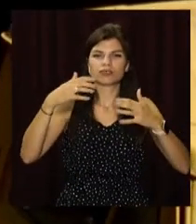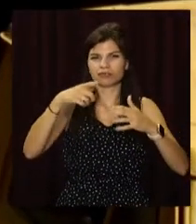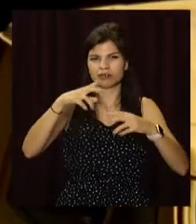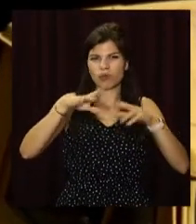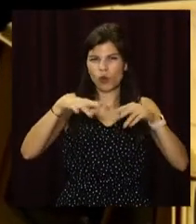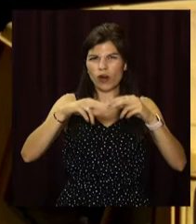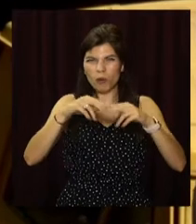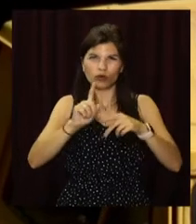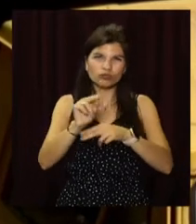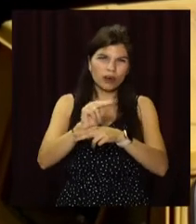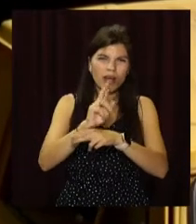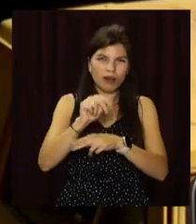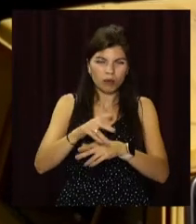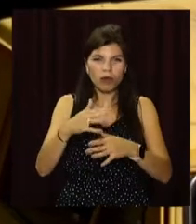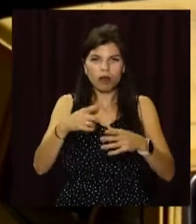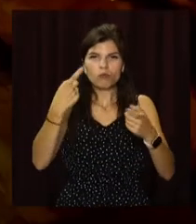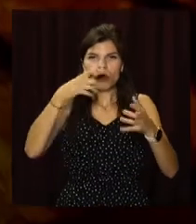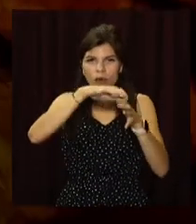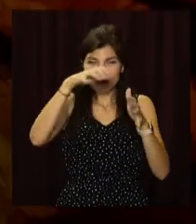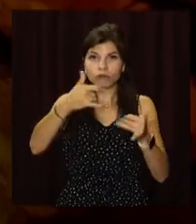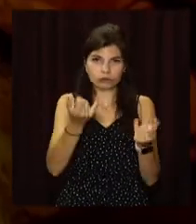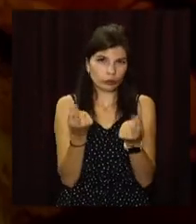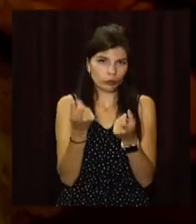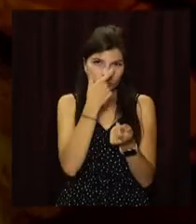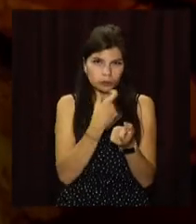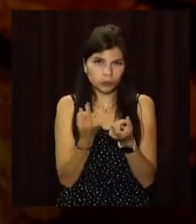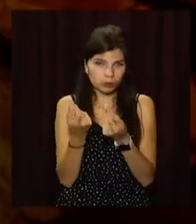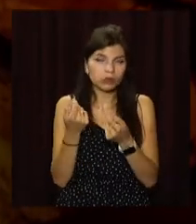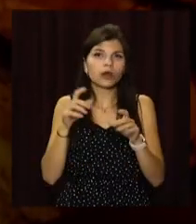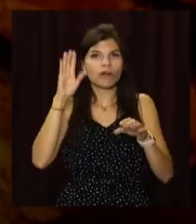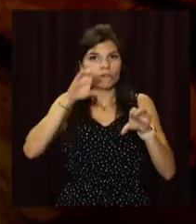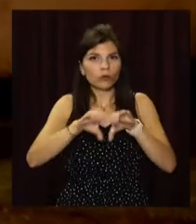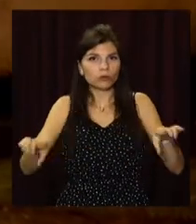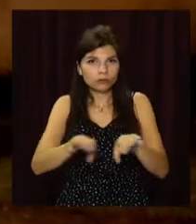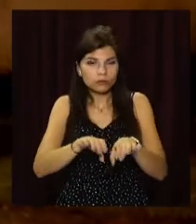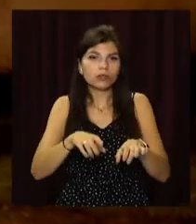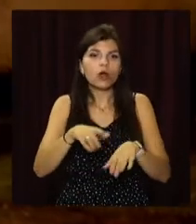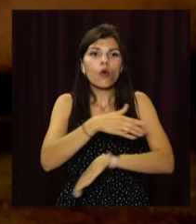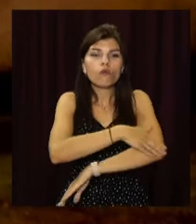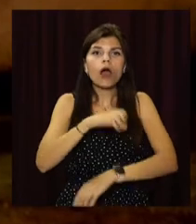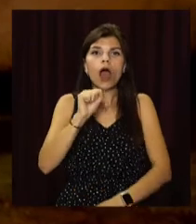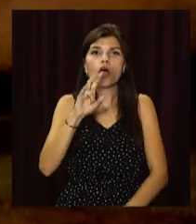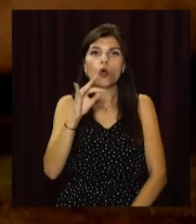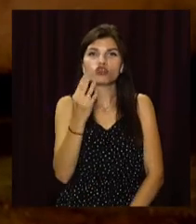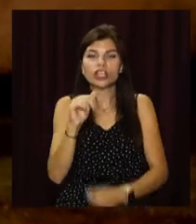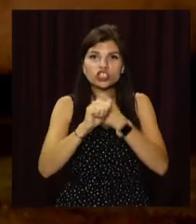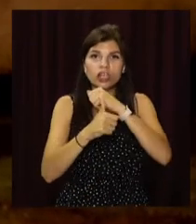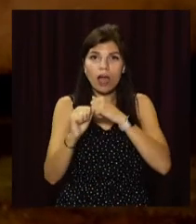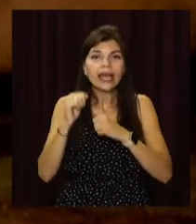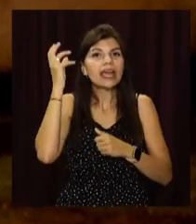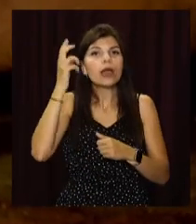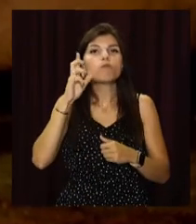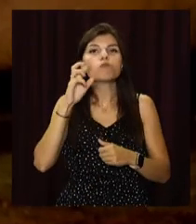після ремонтів, та капітально ремонтують мережі водопостачання та водовідведення. Нові вже встановили на вулицях Аношкіна, 16А, та